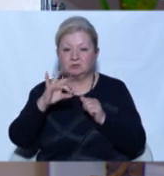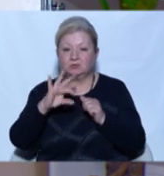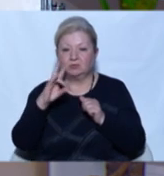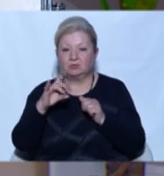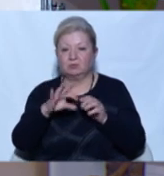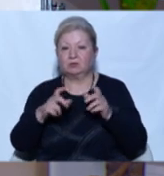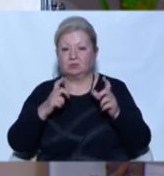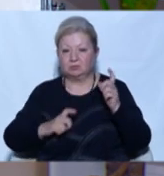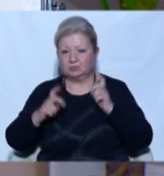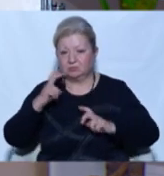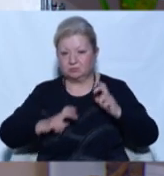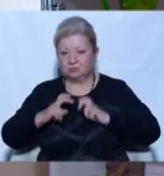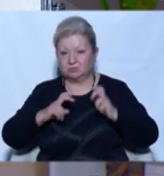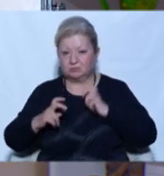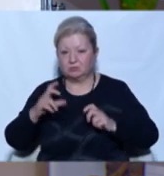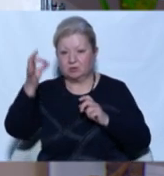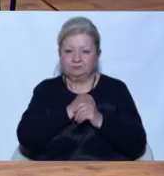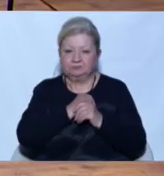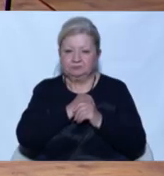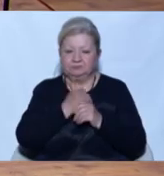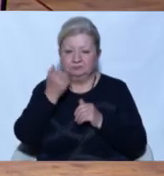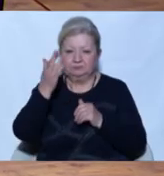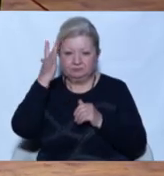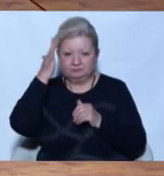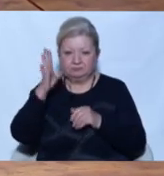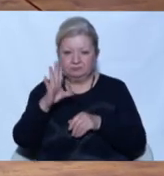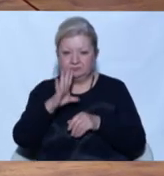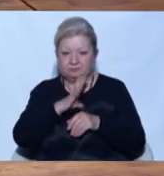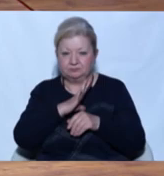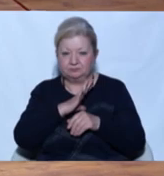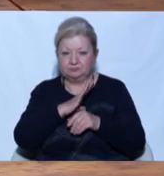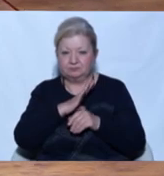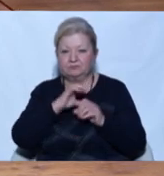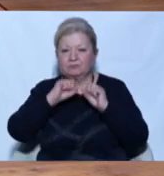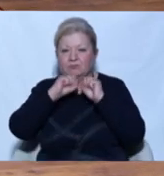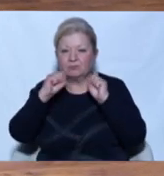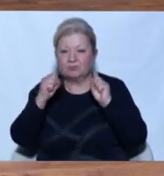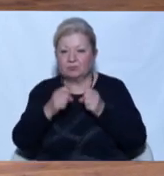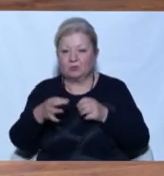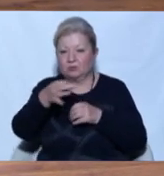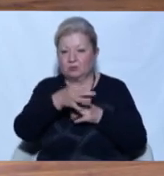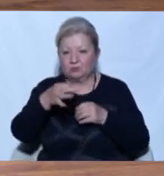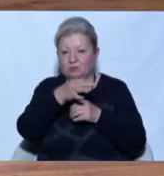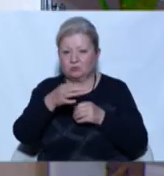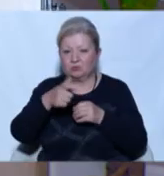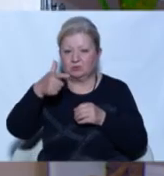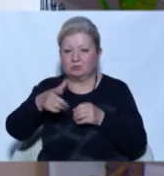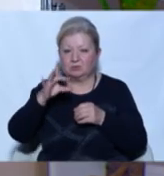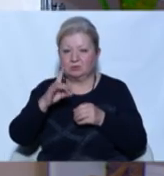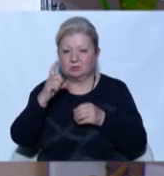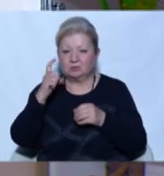და ავსტრიის უნივერსიტეტებში. მისი ოცნება იყო ყინულოვან კუნძულზე,